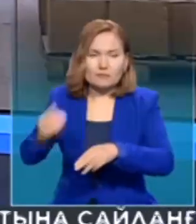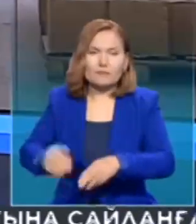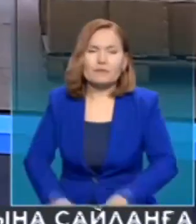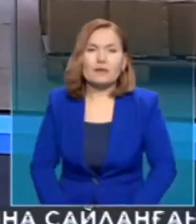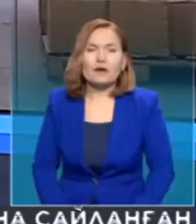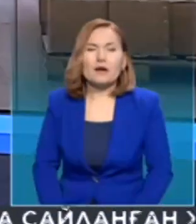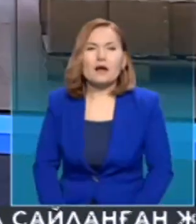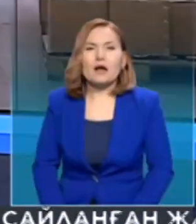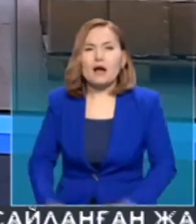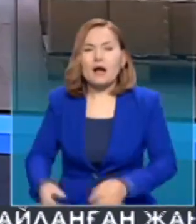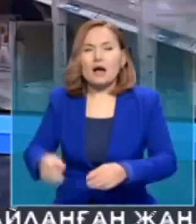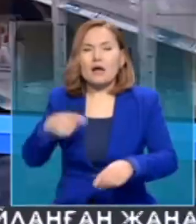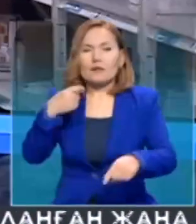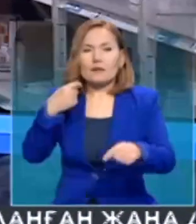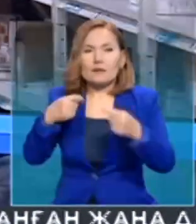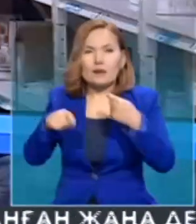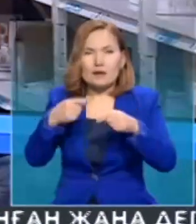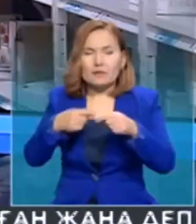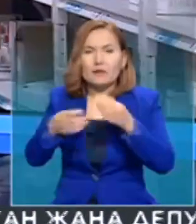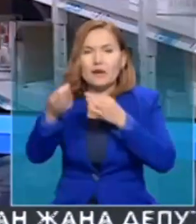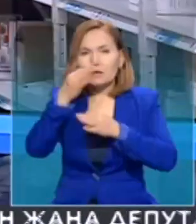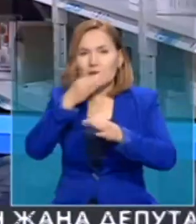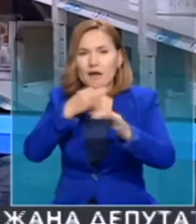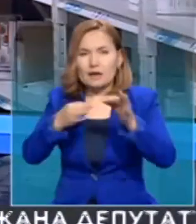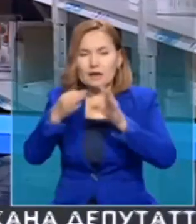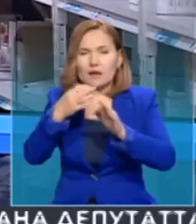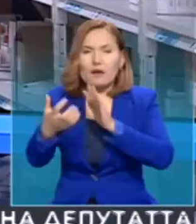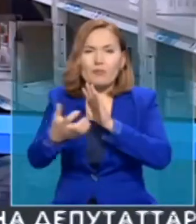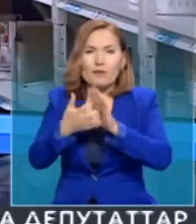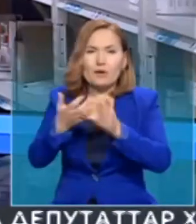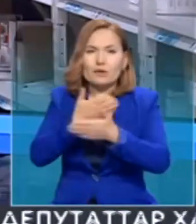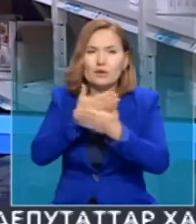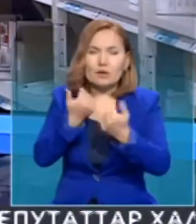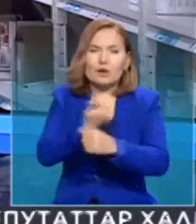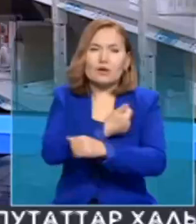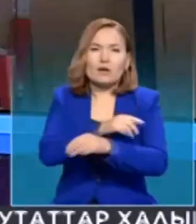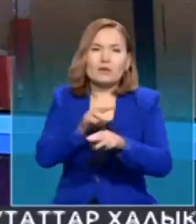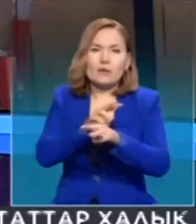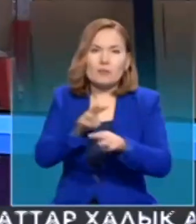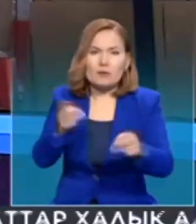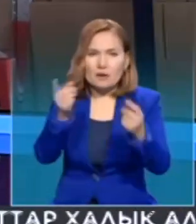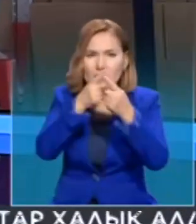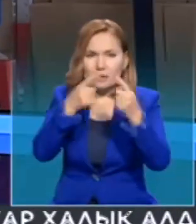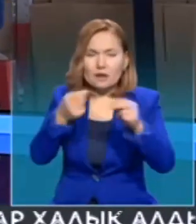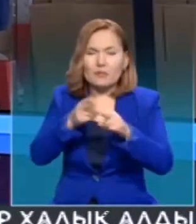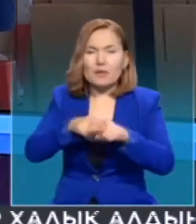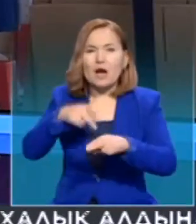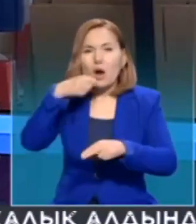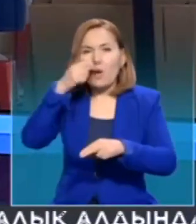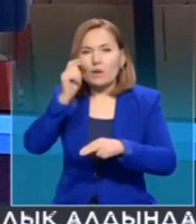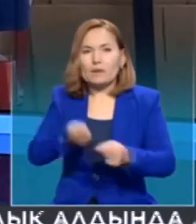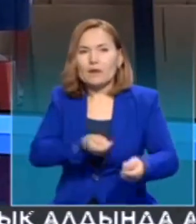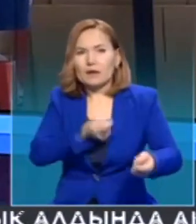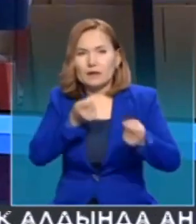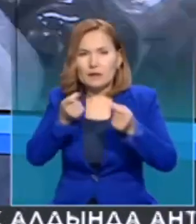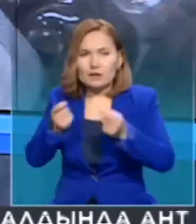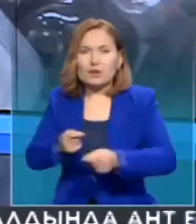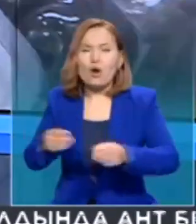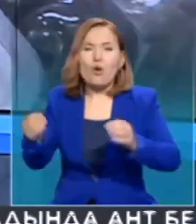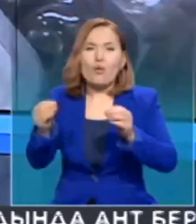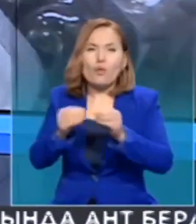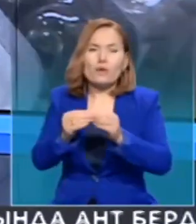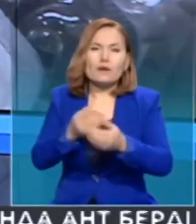Нарықта дәр-дәрмек тапшылығы жоқ, бұл туралы Сенат қабырғасында денсаулық сақтау министрі мәлімдеді. Осыған дейін Украинадан тасымалданып